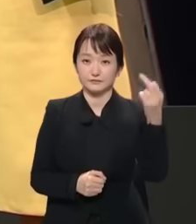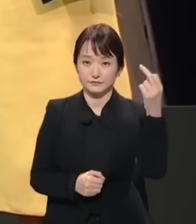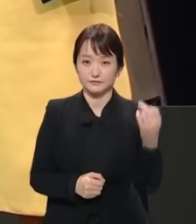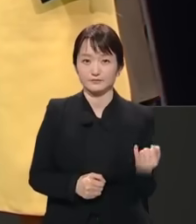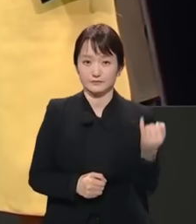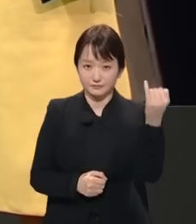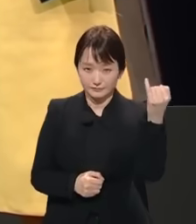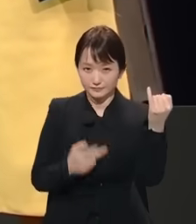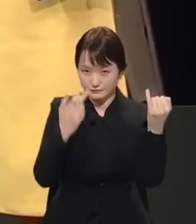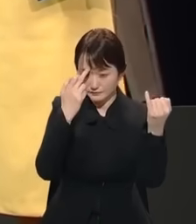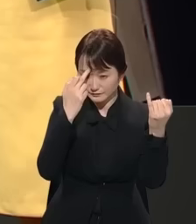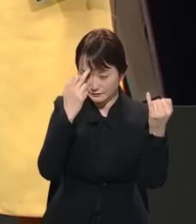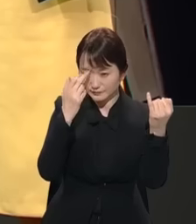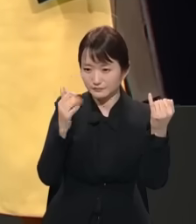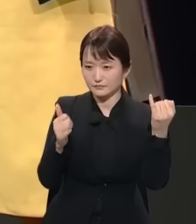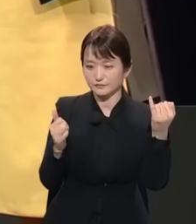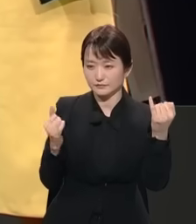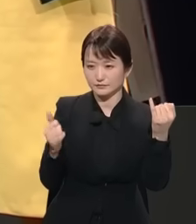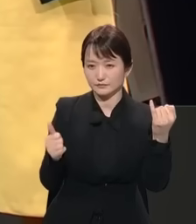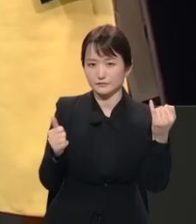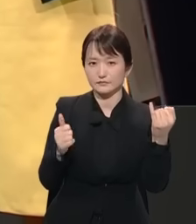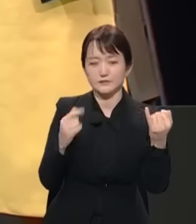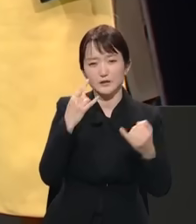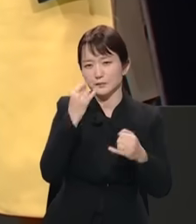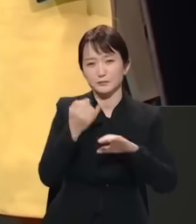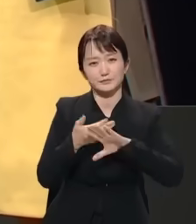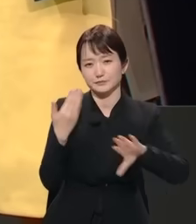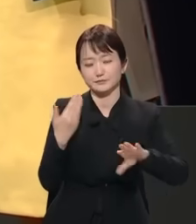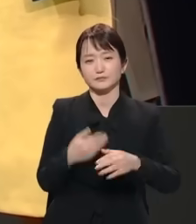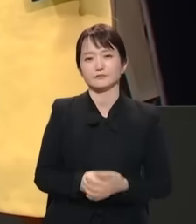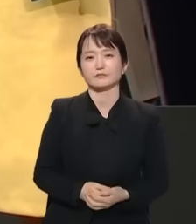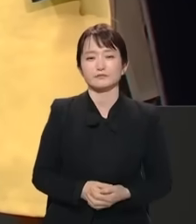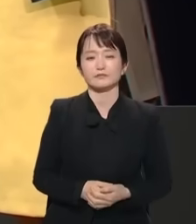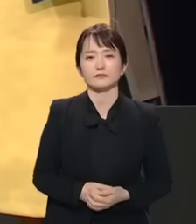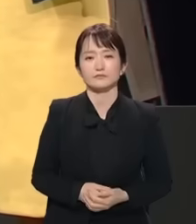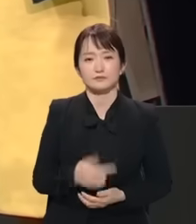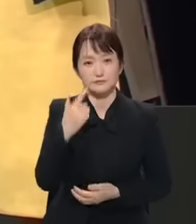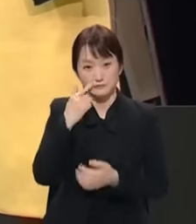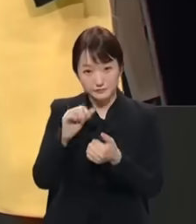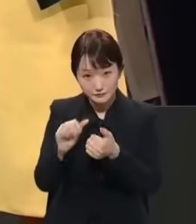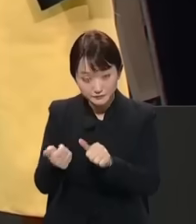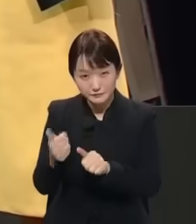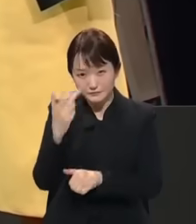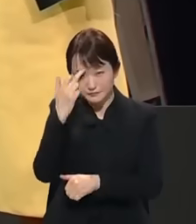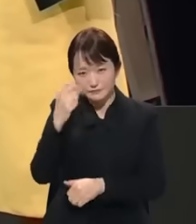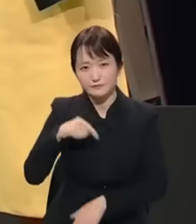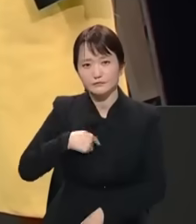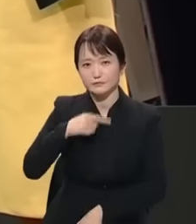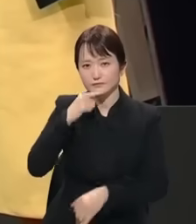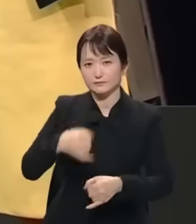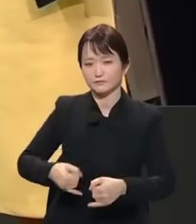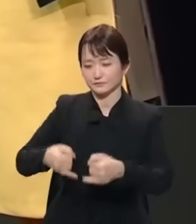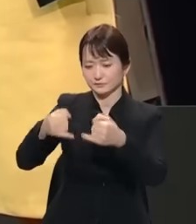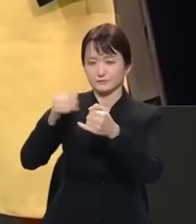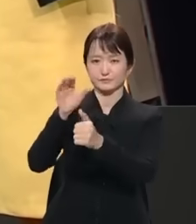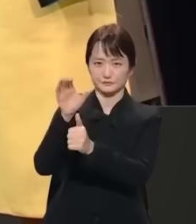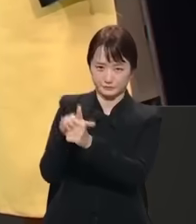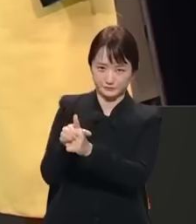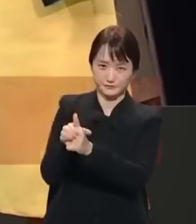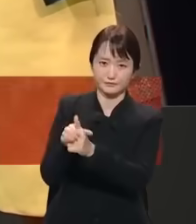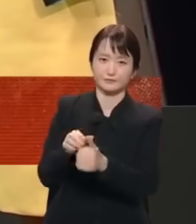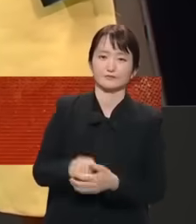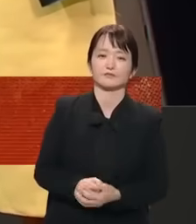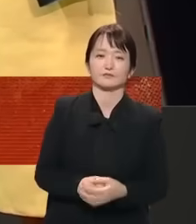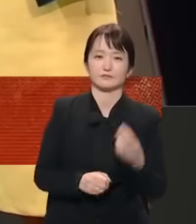최 씨는 이복 형제였습니다. 이후 아버지가 돌아가시고 최 씨 혼자서 빚을 고스란히 떠안게